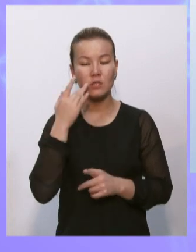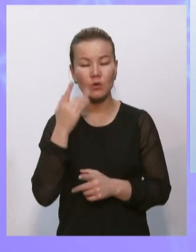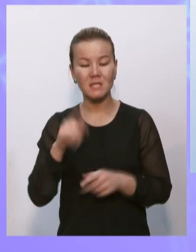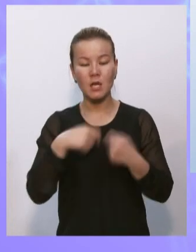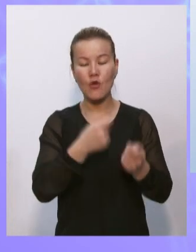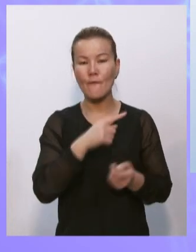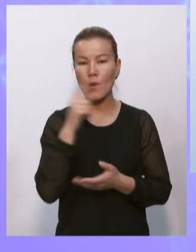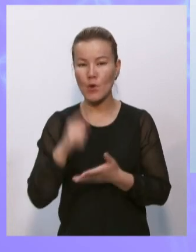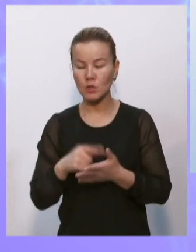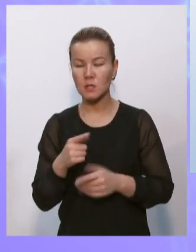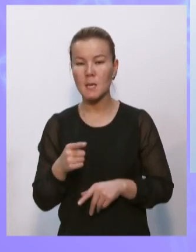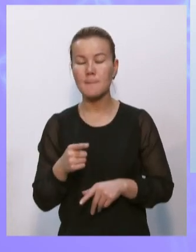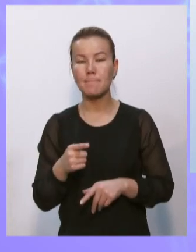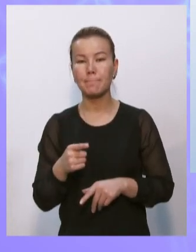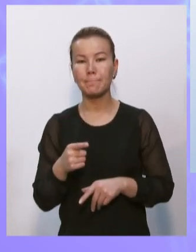задаем вопросы.